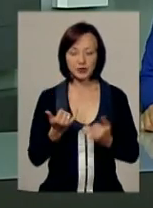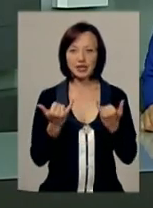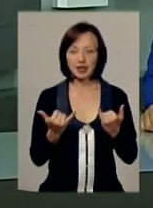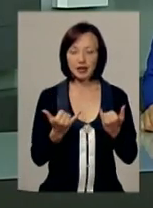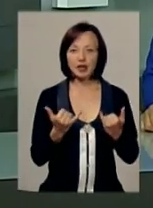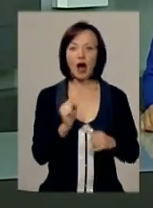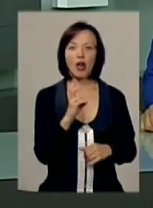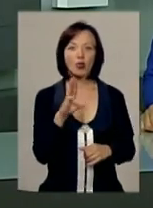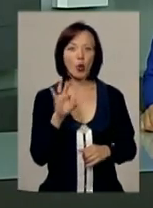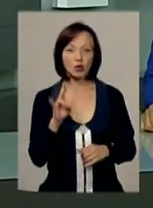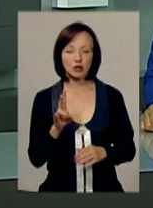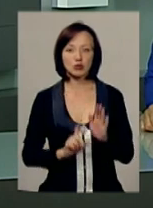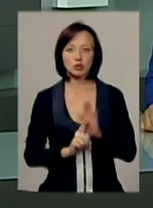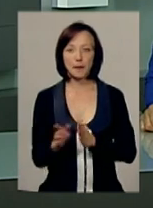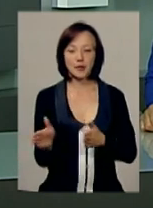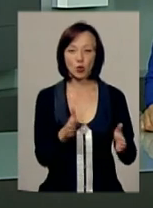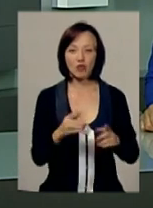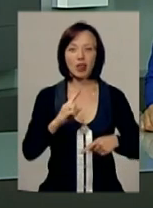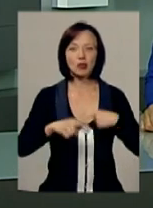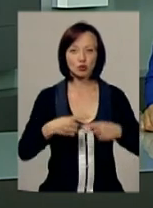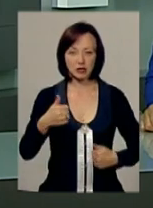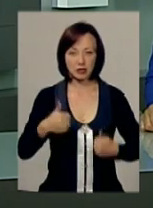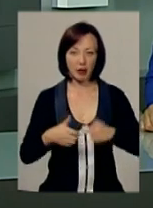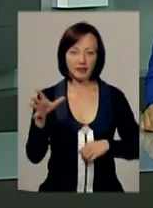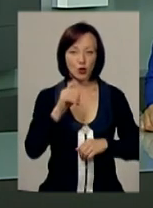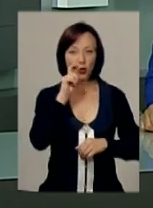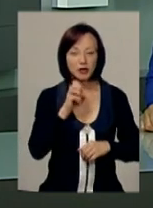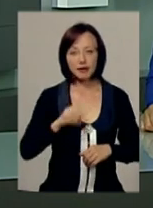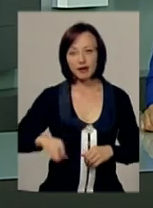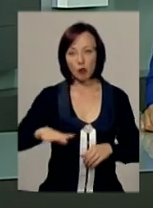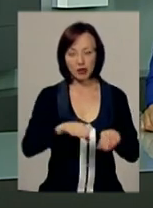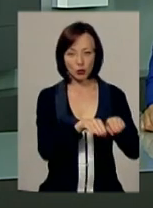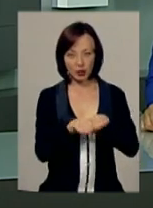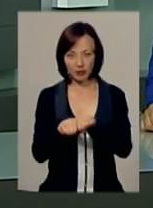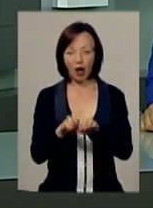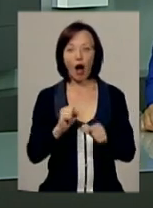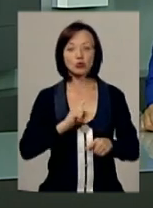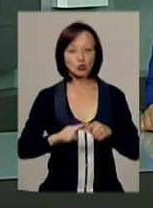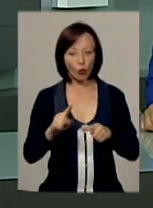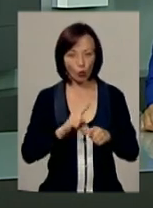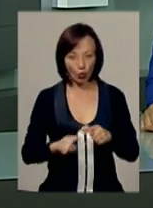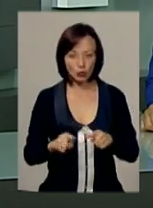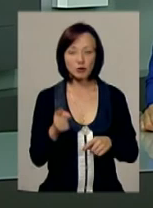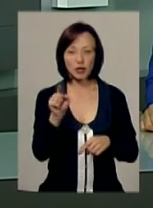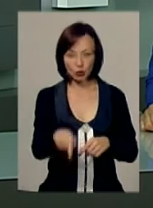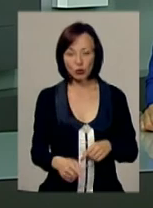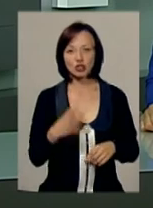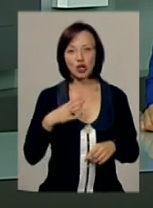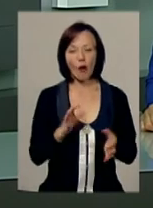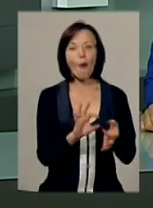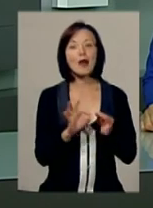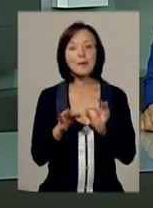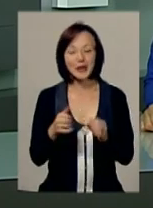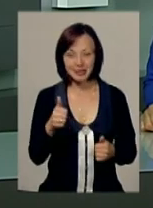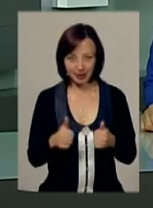Антон Савицький розпочинає підготовку до наступних змагань всеукраїнського та європейського рівнів, а згодом на нього чекають і